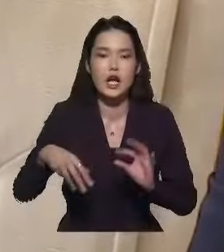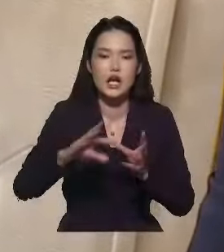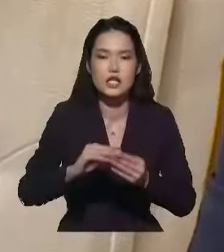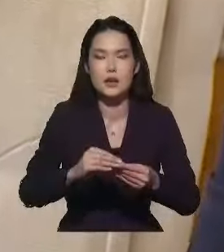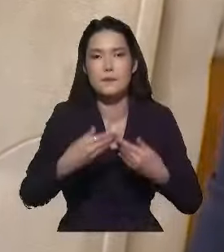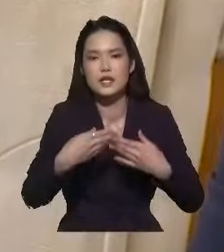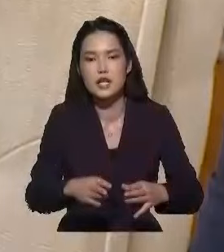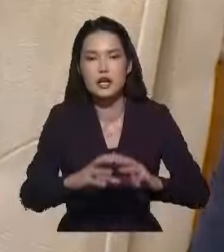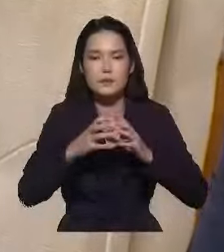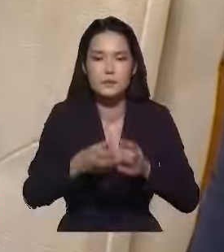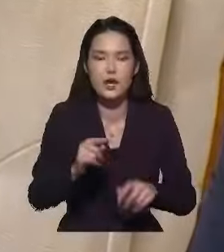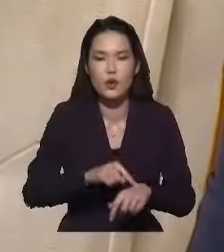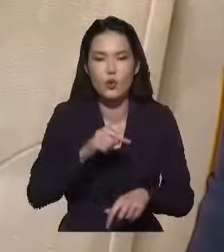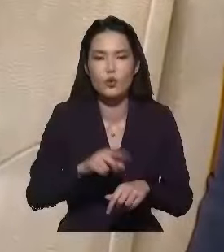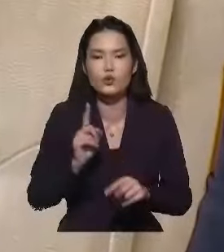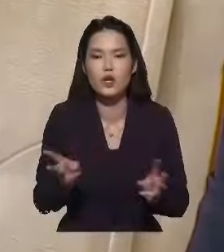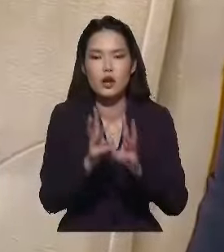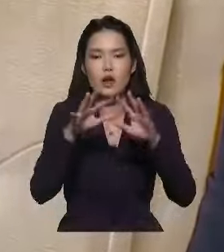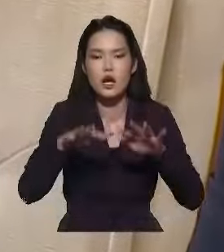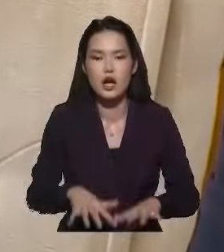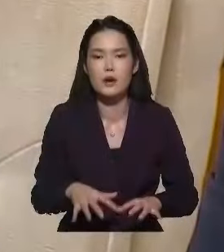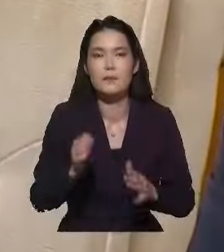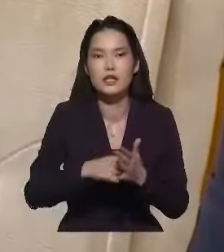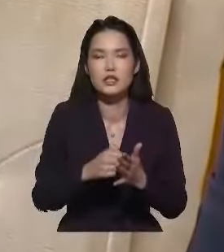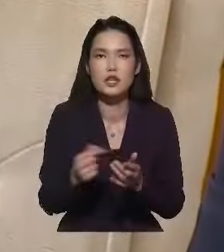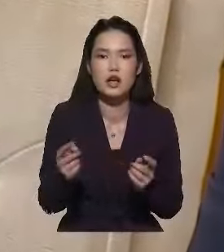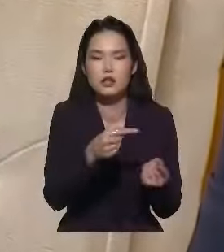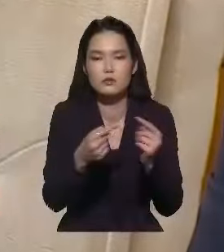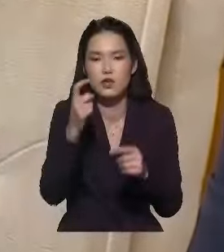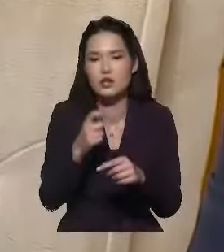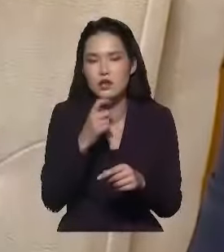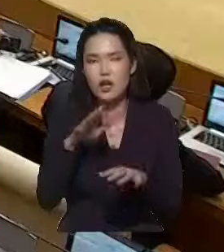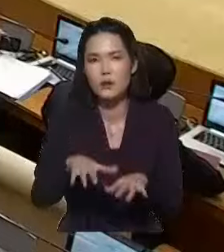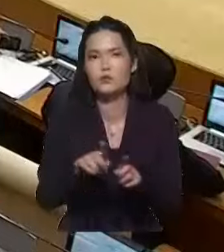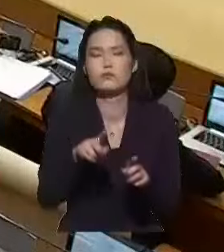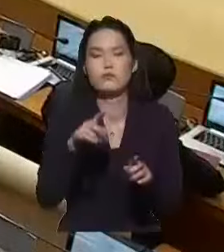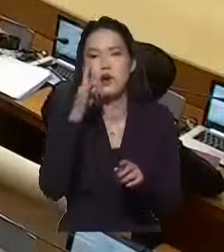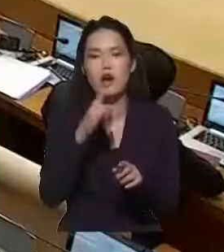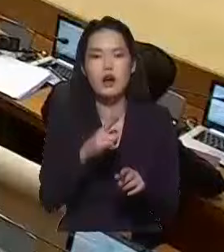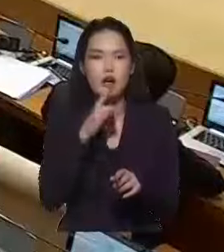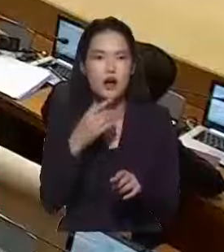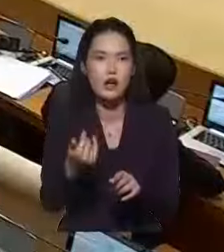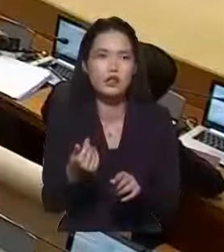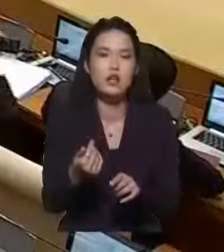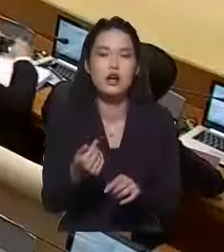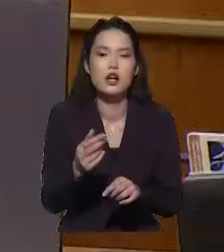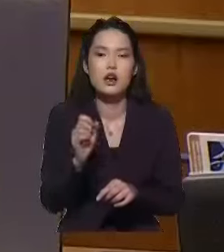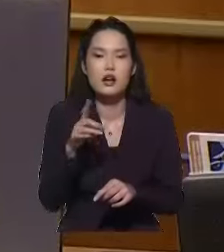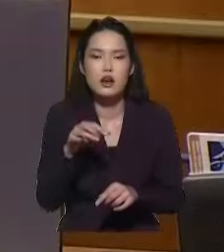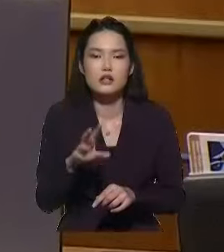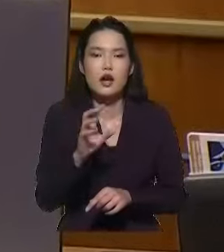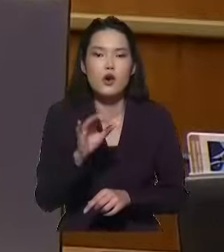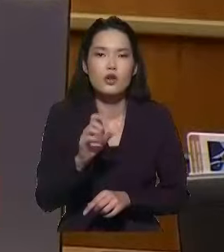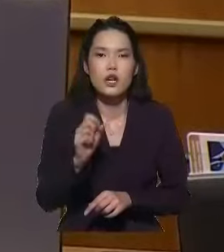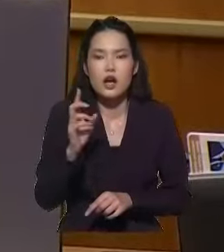статистически в мире такое ощущение, что пожары, произошедшие из-за молний, больше случались в Казахстане. Коллега Абенова Ажар Сагандыкова